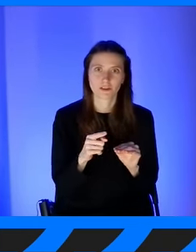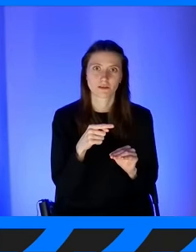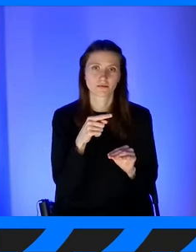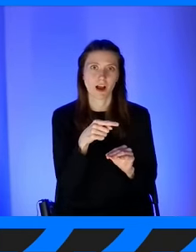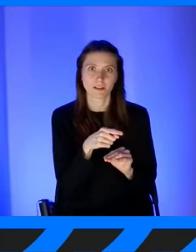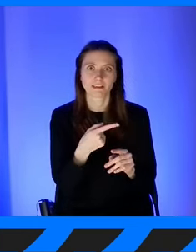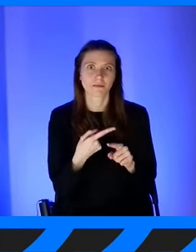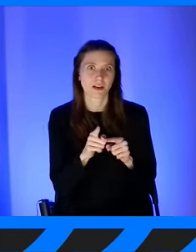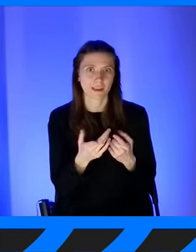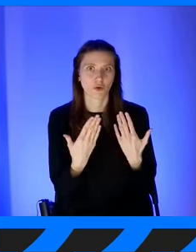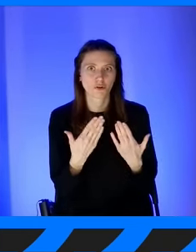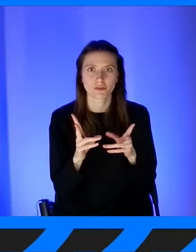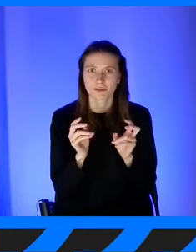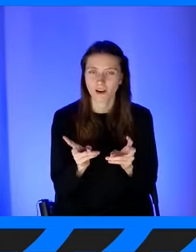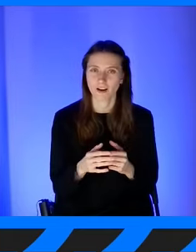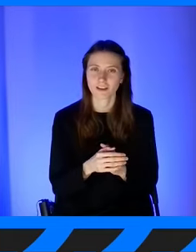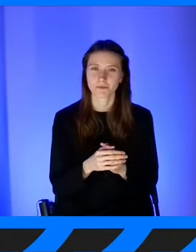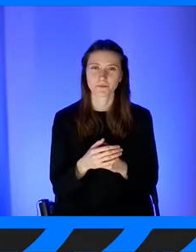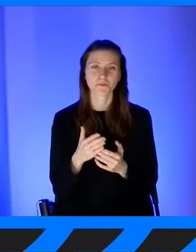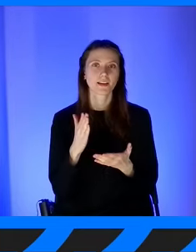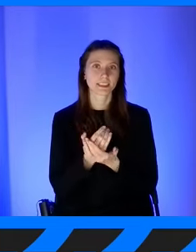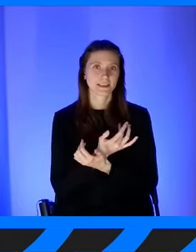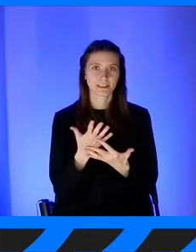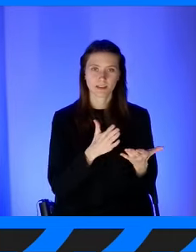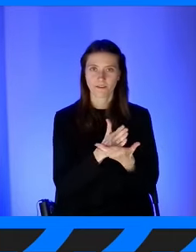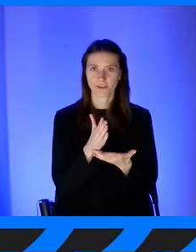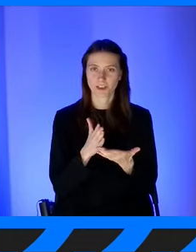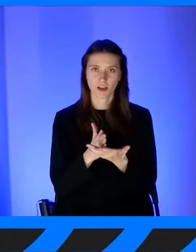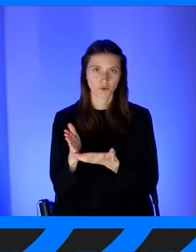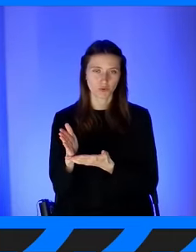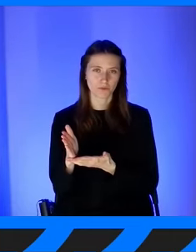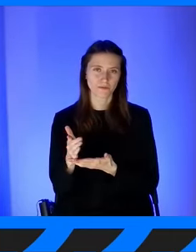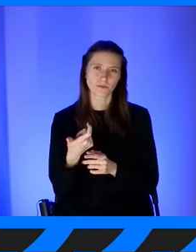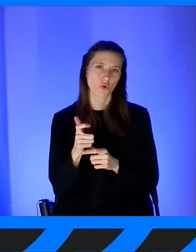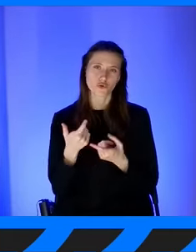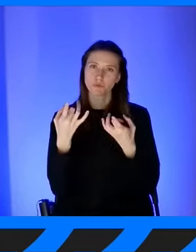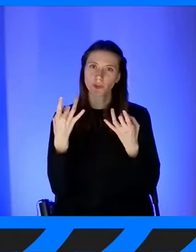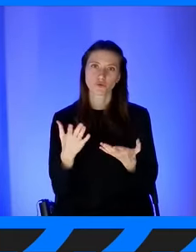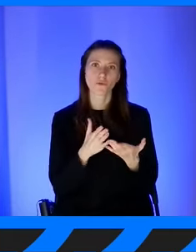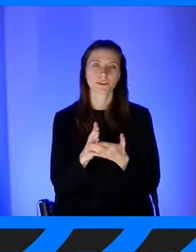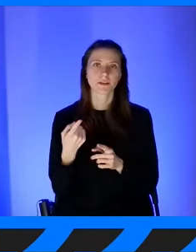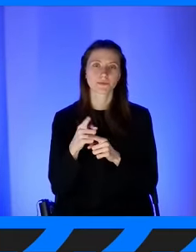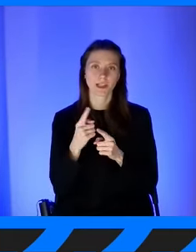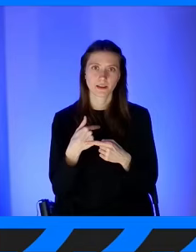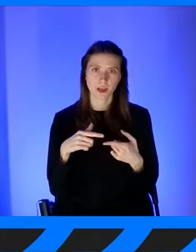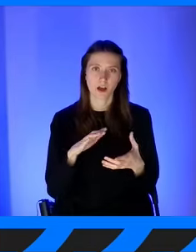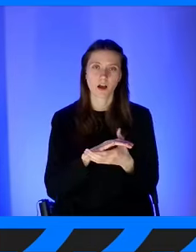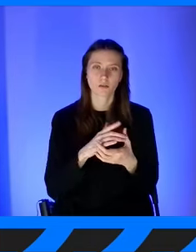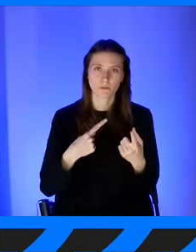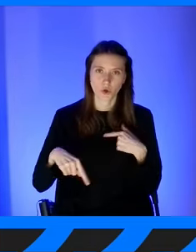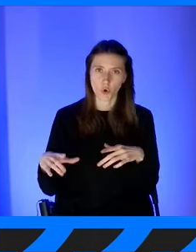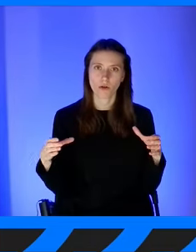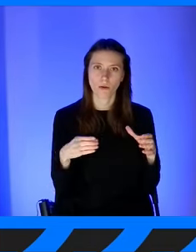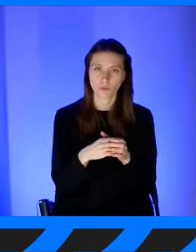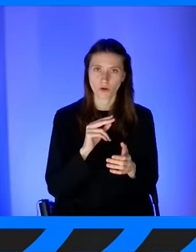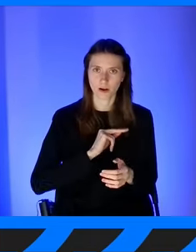сервиса Дай расскажу а несколько есть вариантов вот самый простой вариант - это коллаборации да про который вот я там в конце